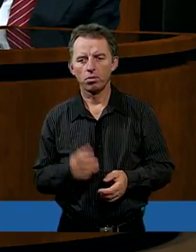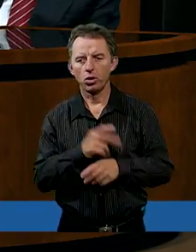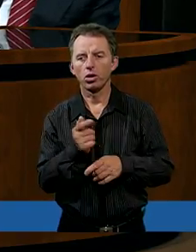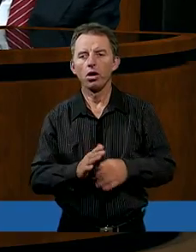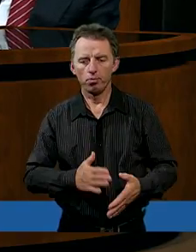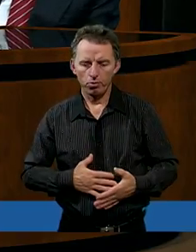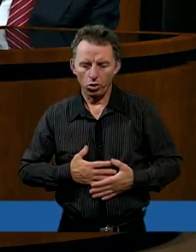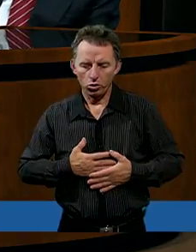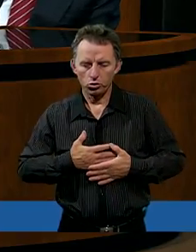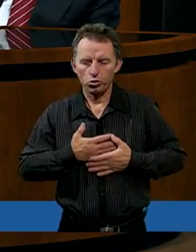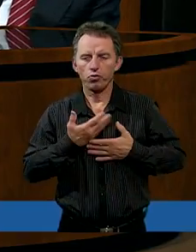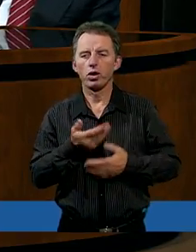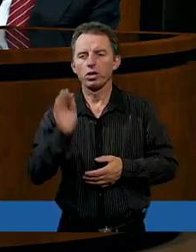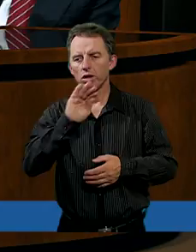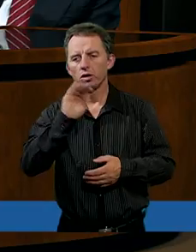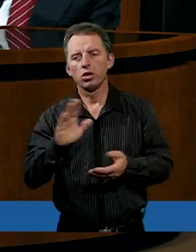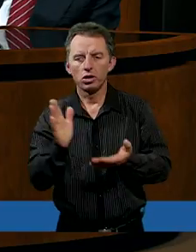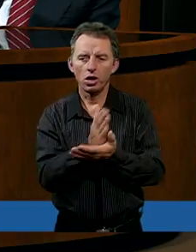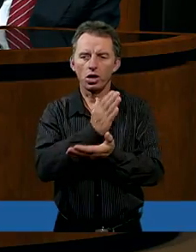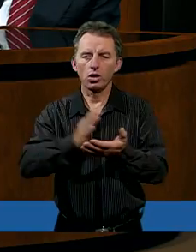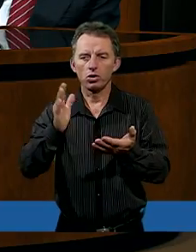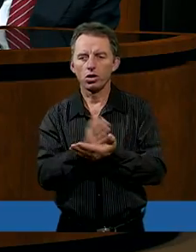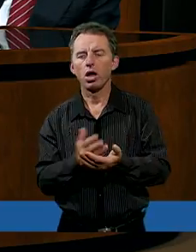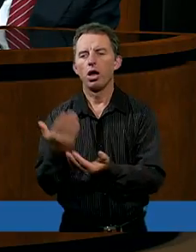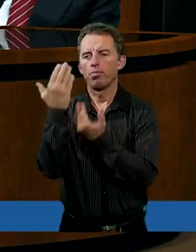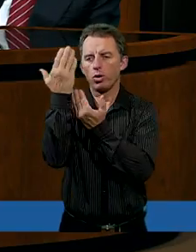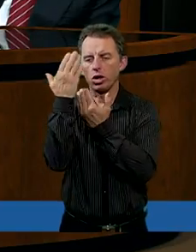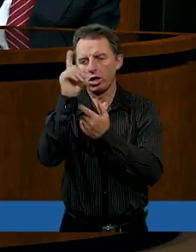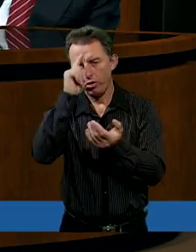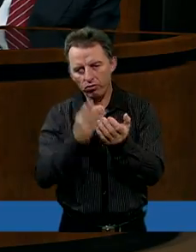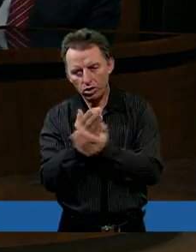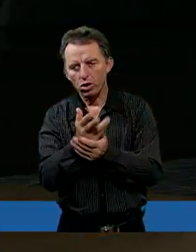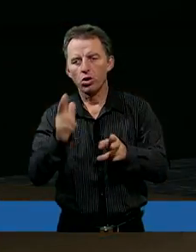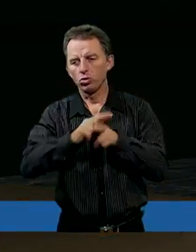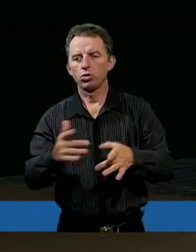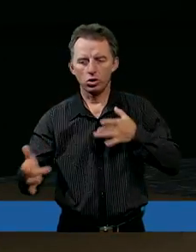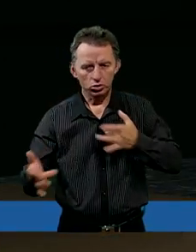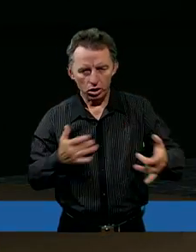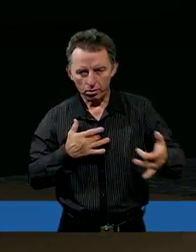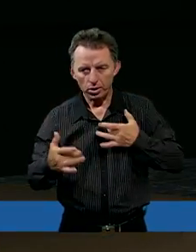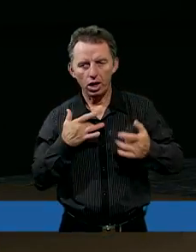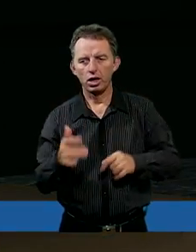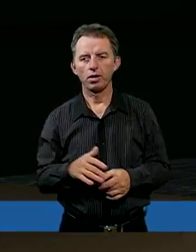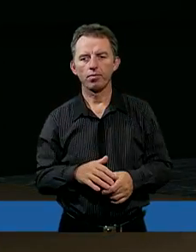studium. Podziwiać jeszcze tych niektórych bohaterów wiary, którzy cierpieli